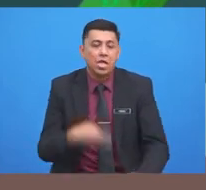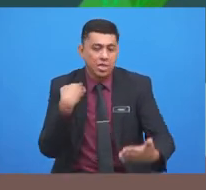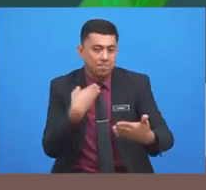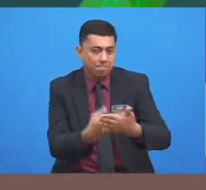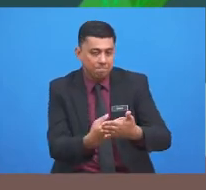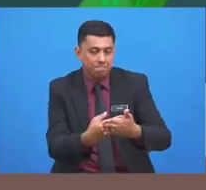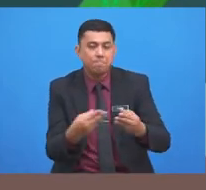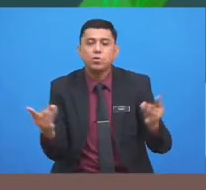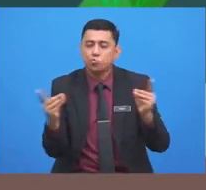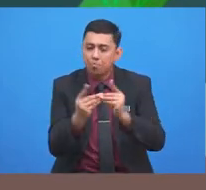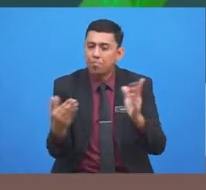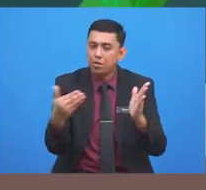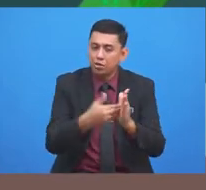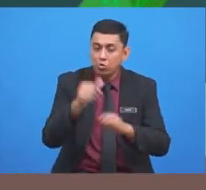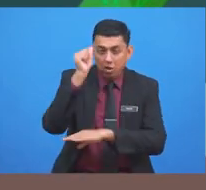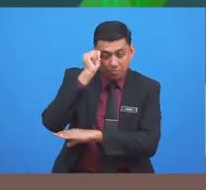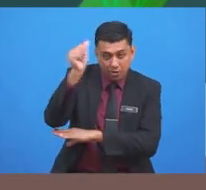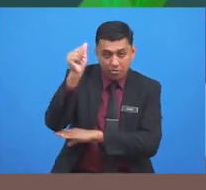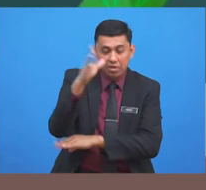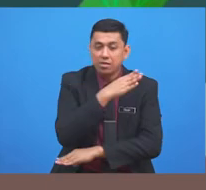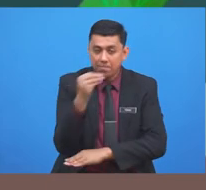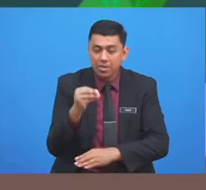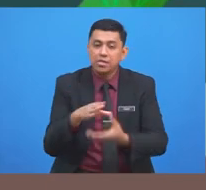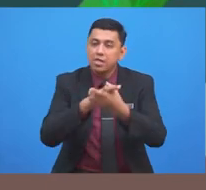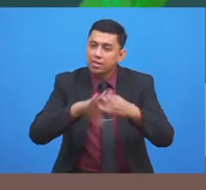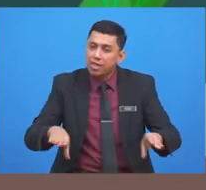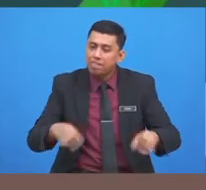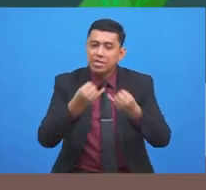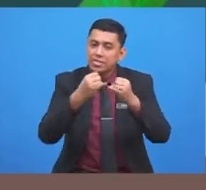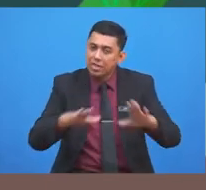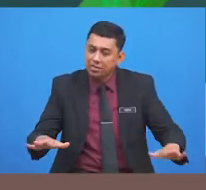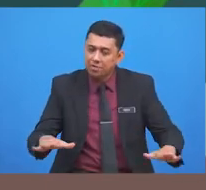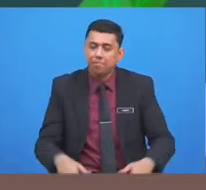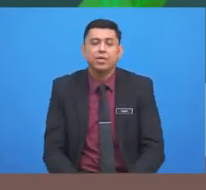Sehingga kita berjumpa lagi, Assalamualaikum